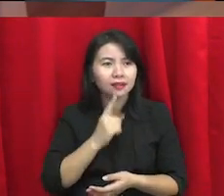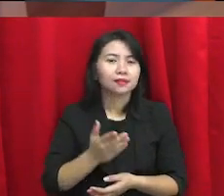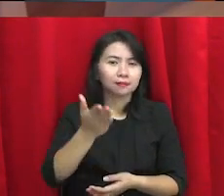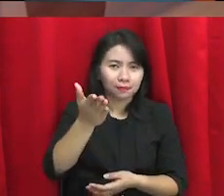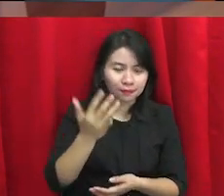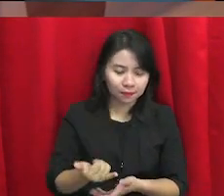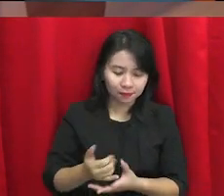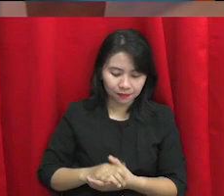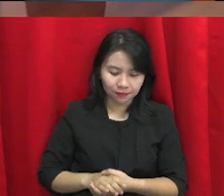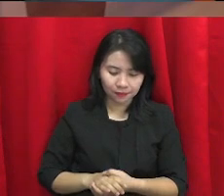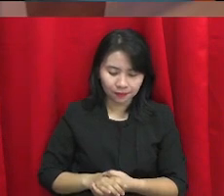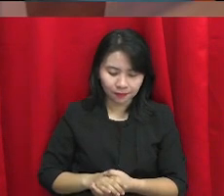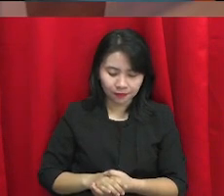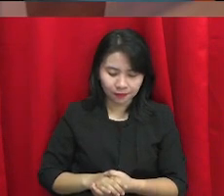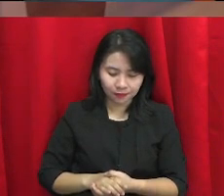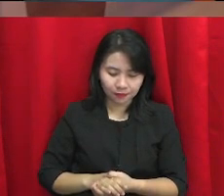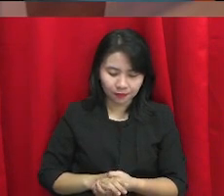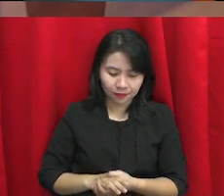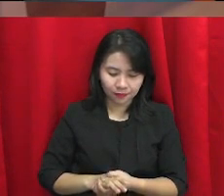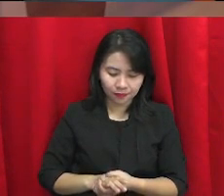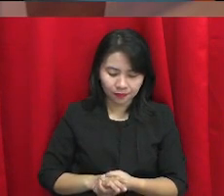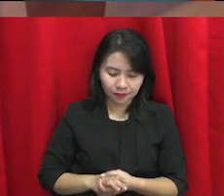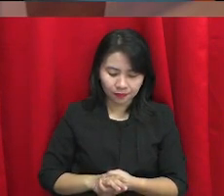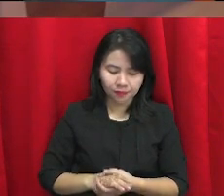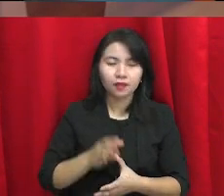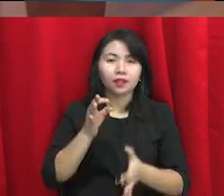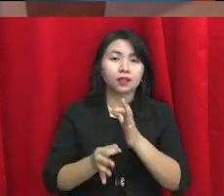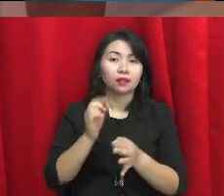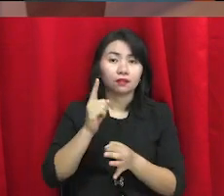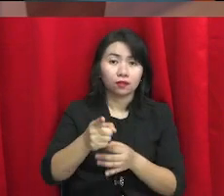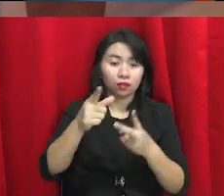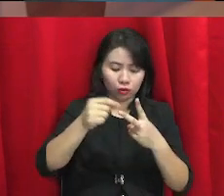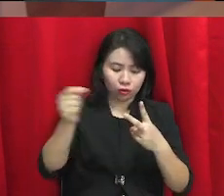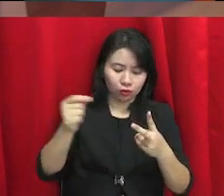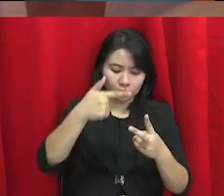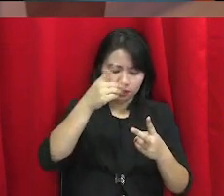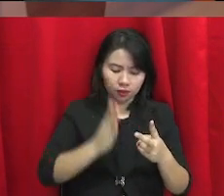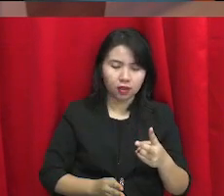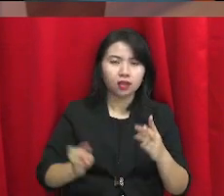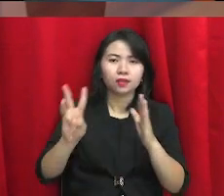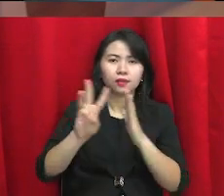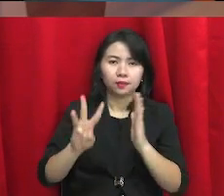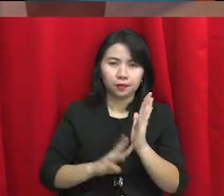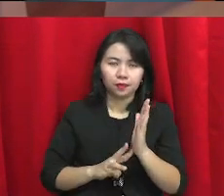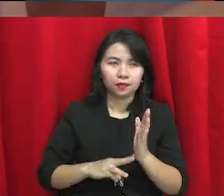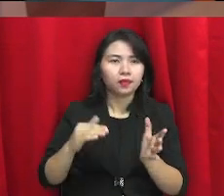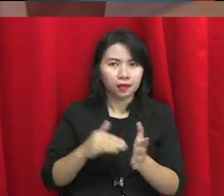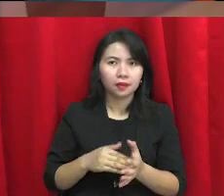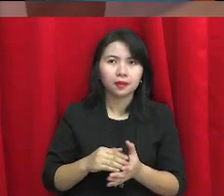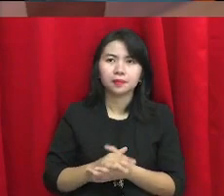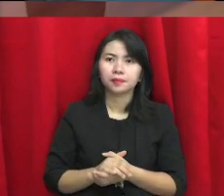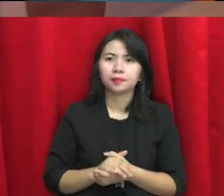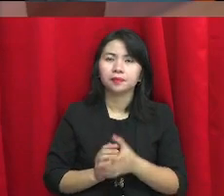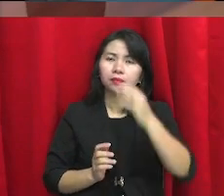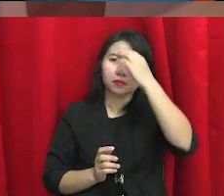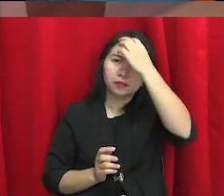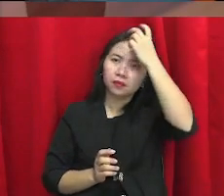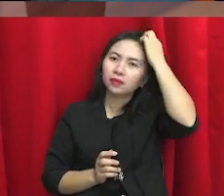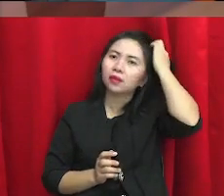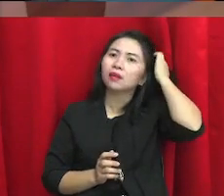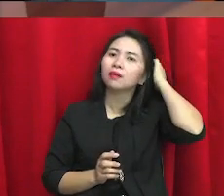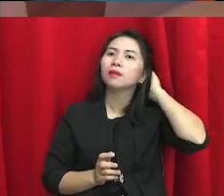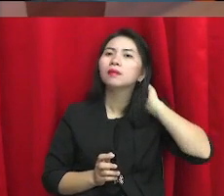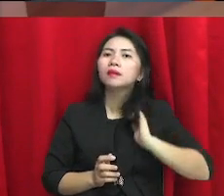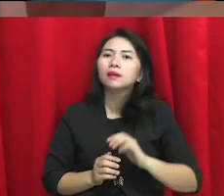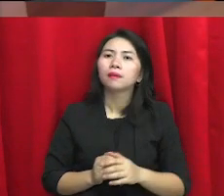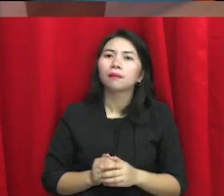na po ito dito, if you're going to choose God's will, oh, tinan nyo muna, punta muna tayo sa Panginoon Hesus Kristo.